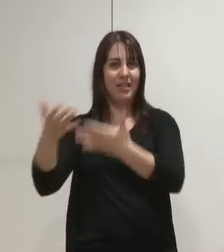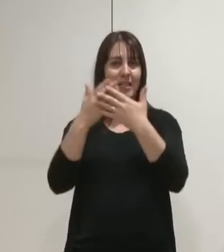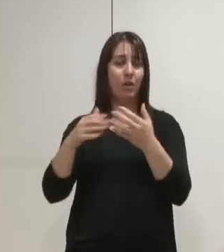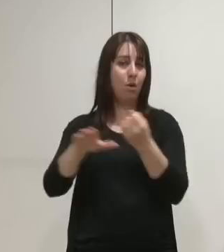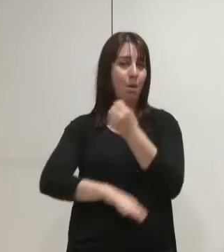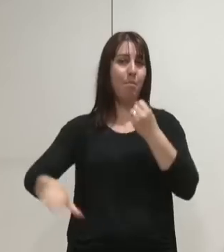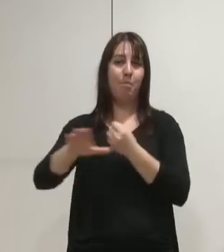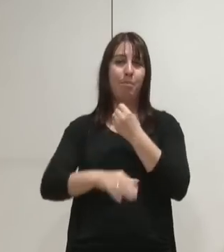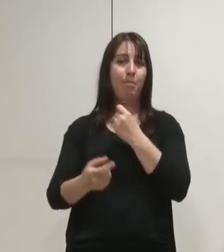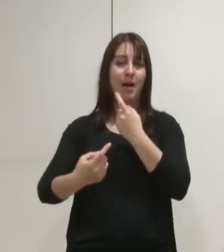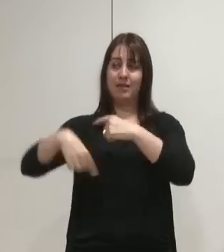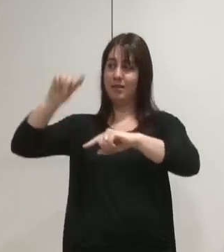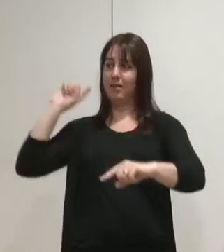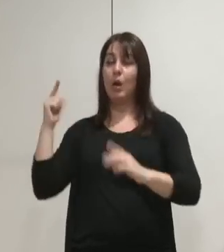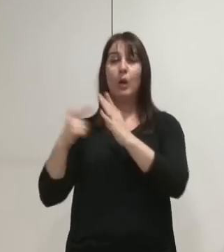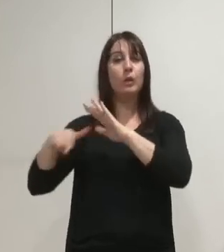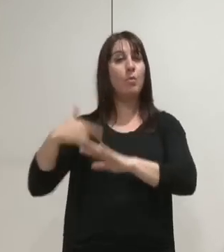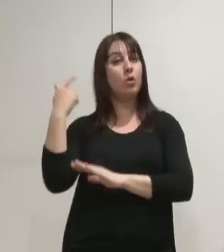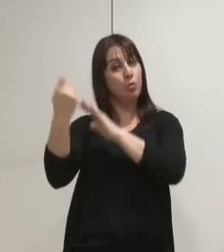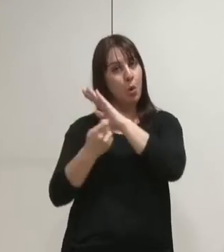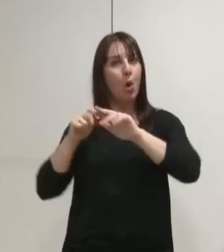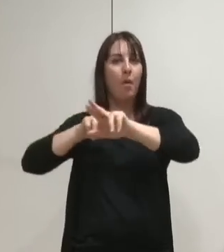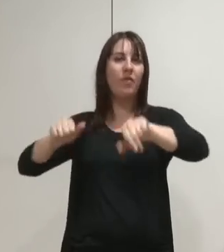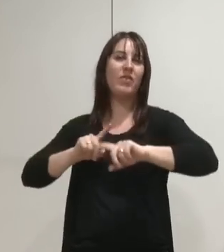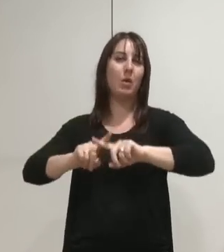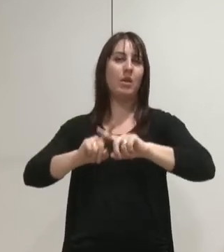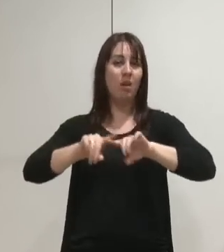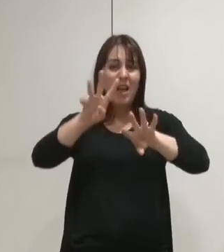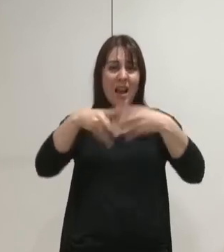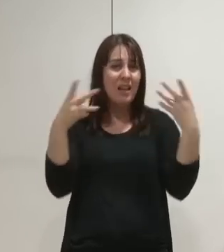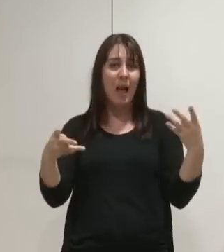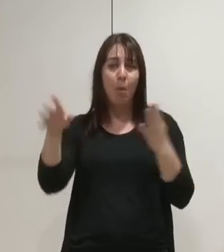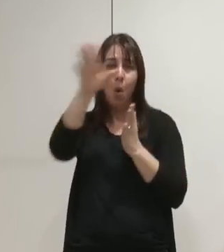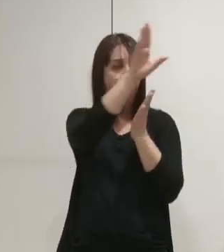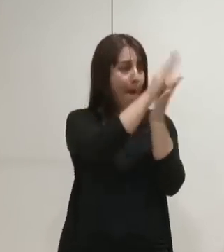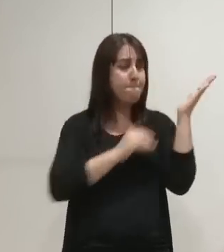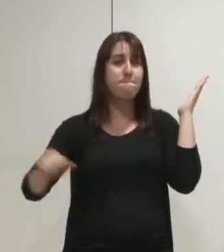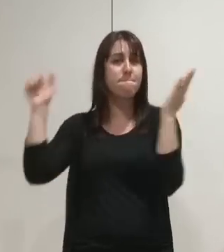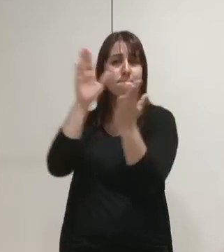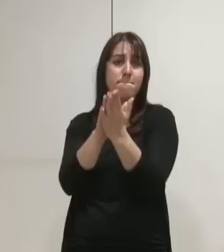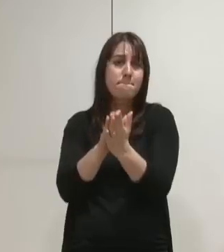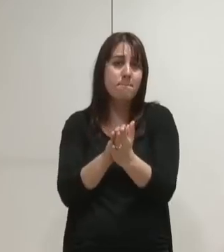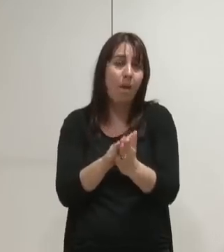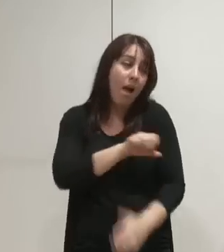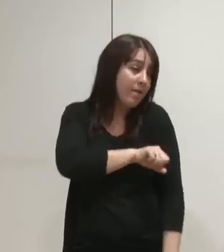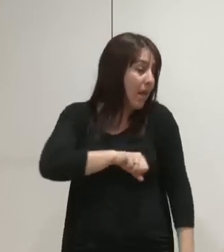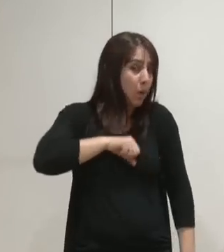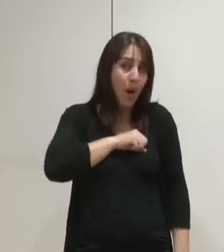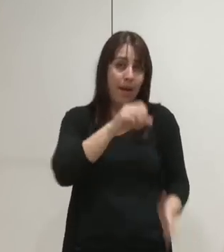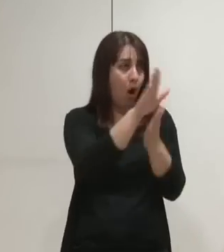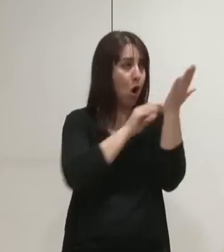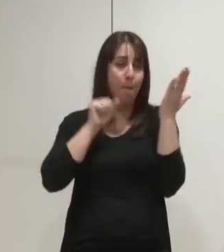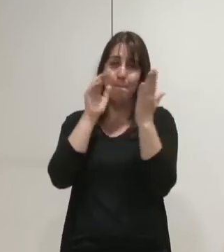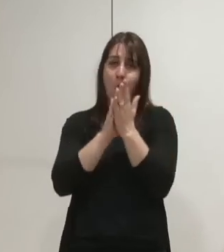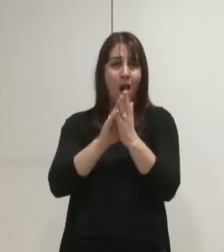base en 2012 pour renégocier cette convention c'est le même tableau je suis désolé de le dire mais encore une fois c'est le même tableau